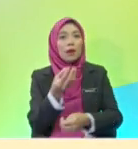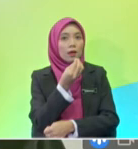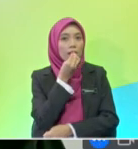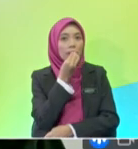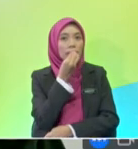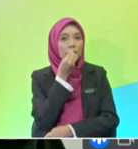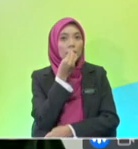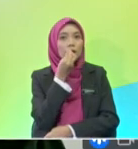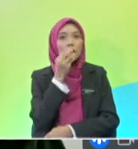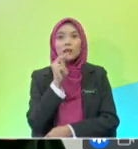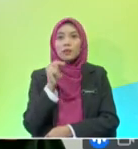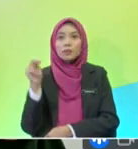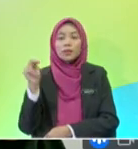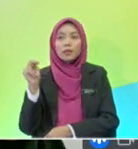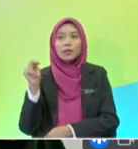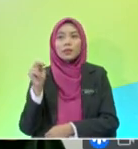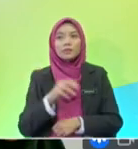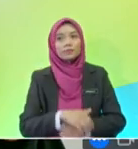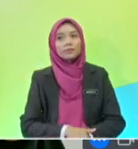cantik betul jadi